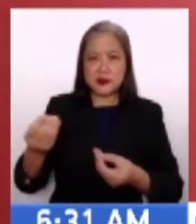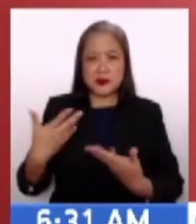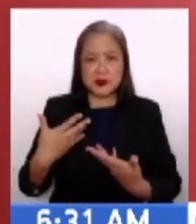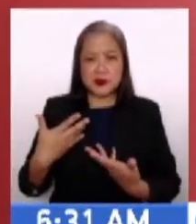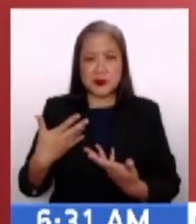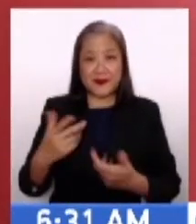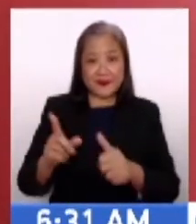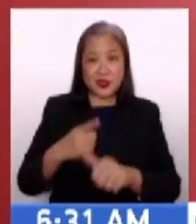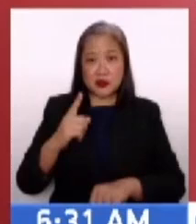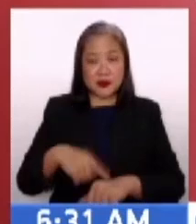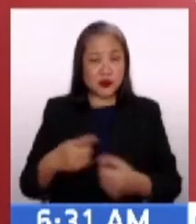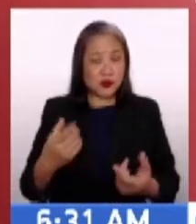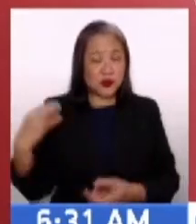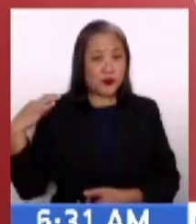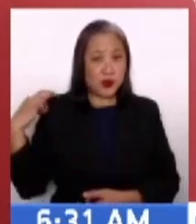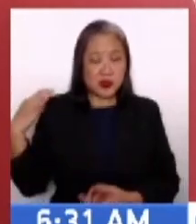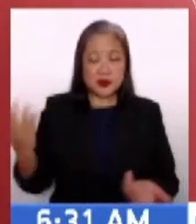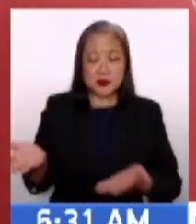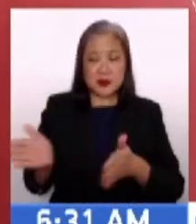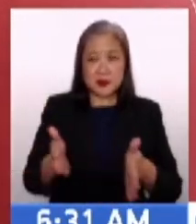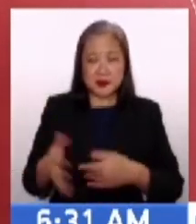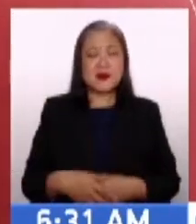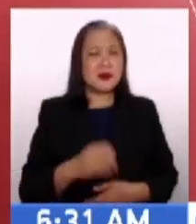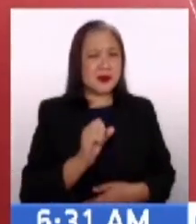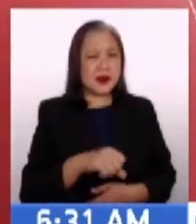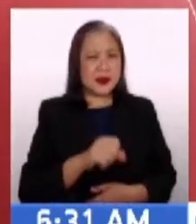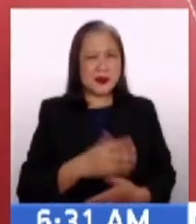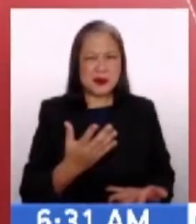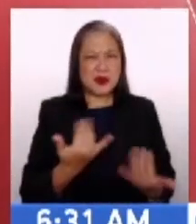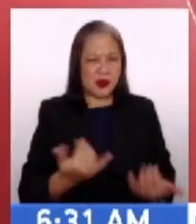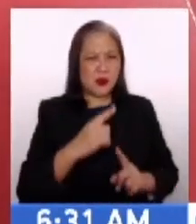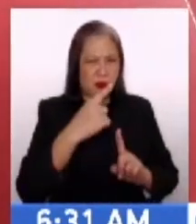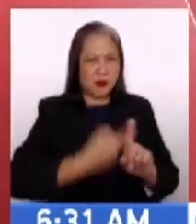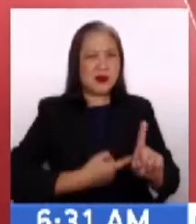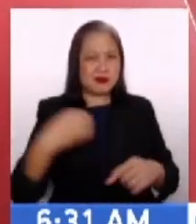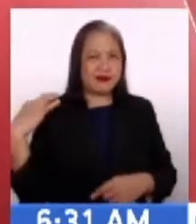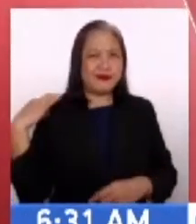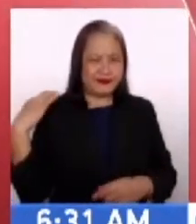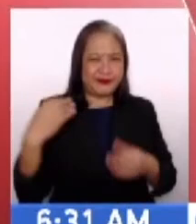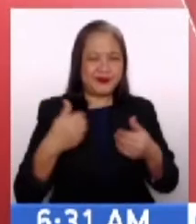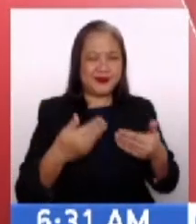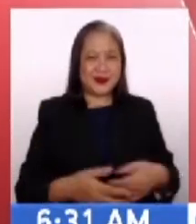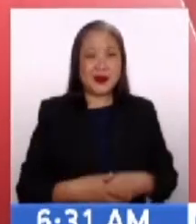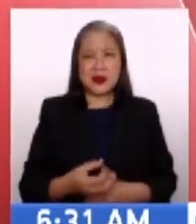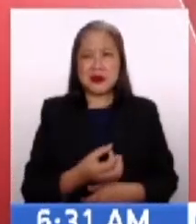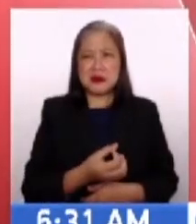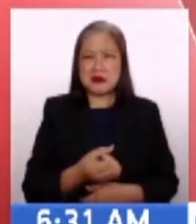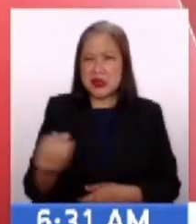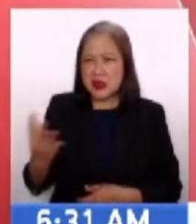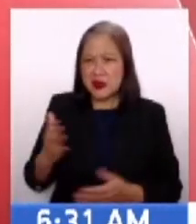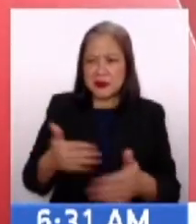ninyo na pag-volunteer? Opo, bali mag-1 month na po kami rin. Ah, 1 month na? Opo. Nakailan na kaya kayong pakete? Marami na